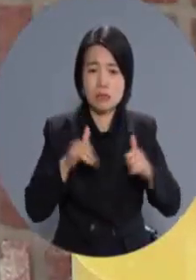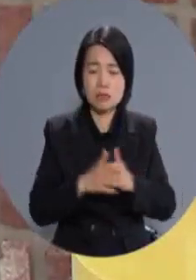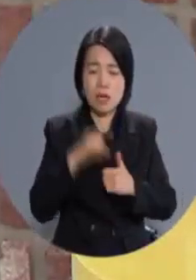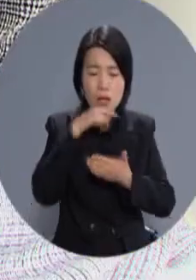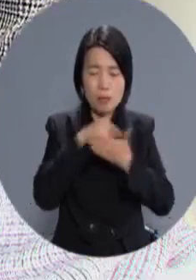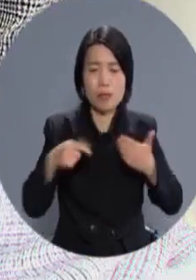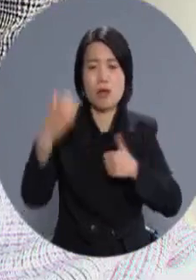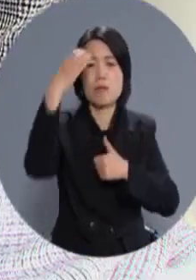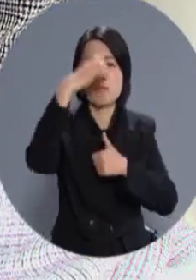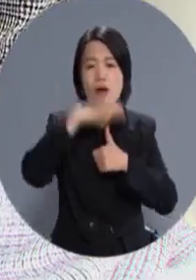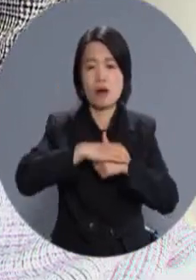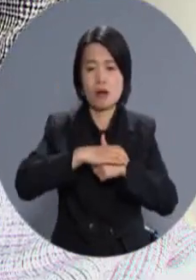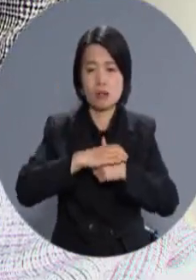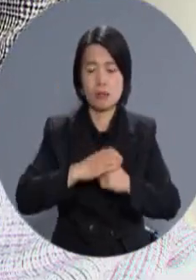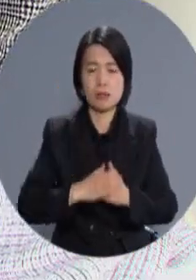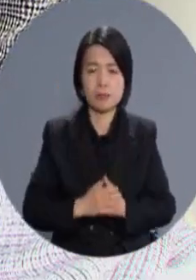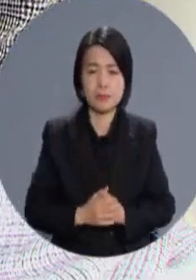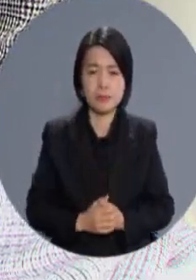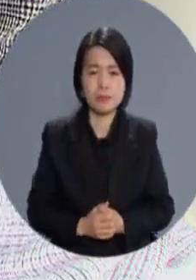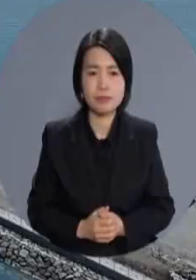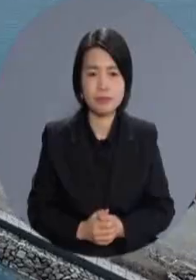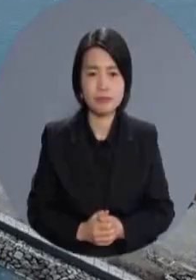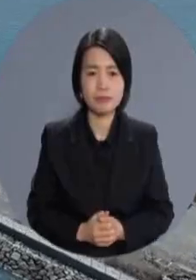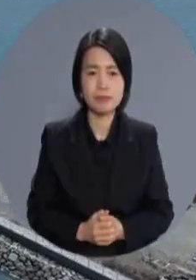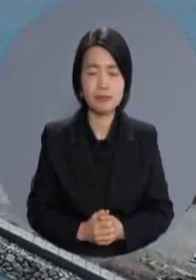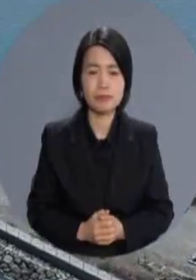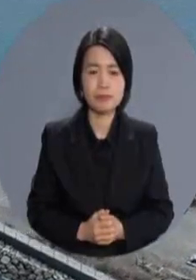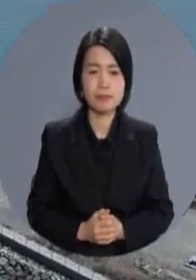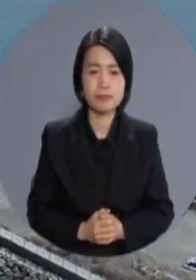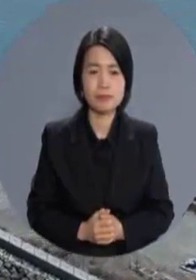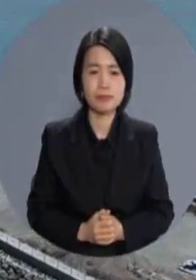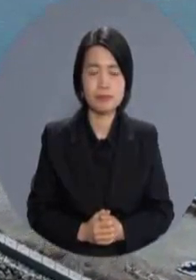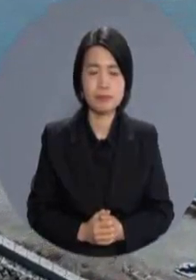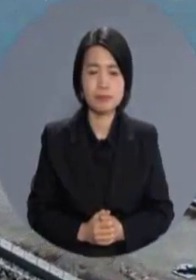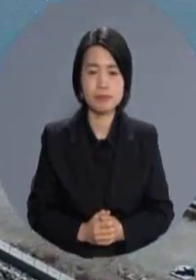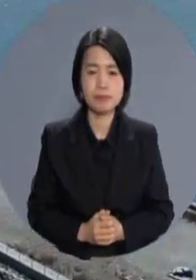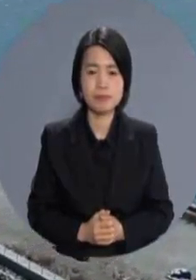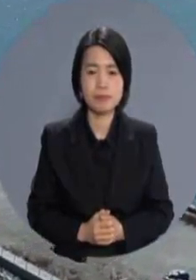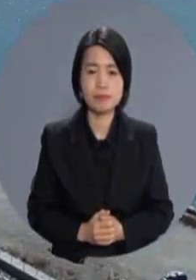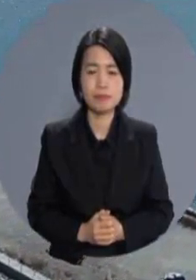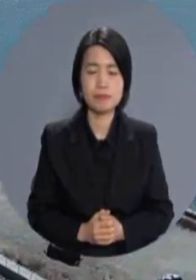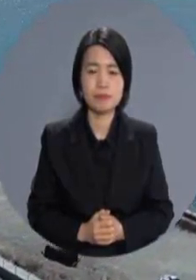고스란히 피해를 떠안을 처지에 놓이게 됐습니다. MBC 뉴스 김담입니다.